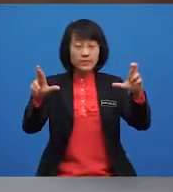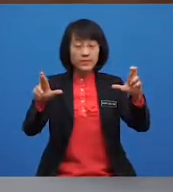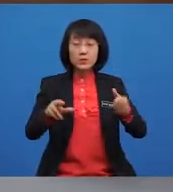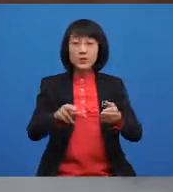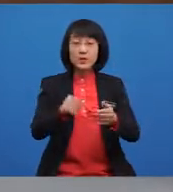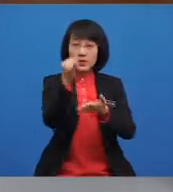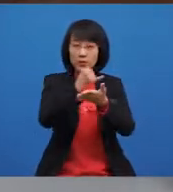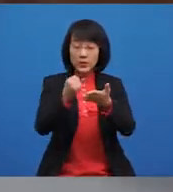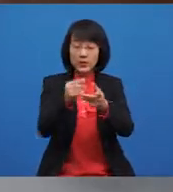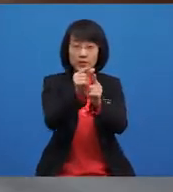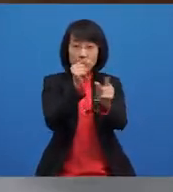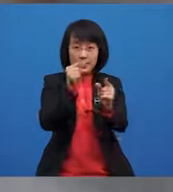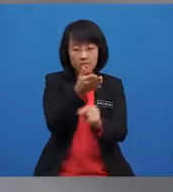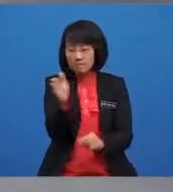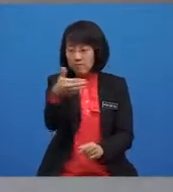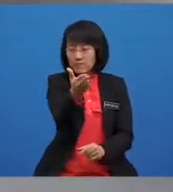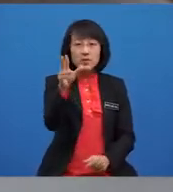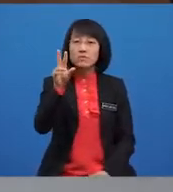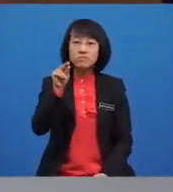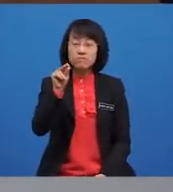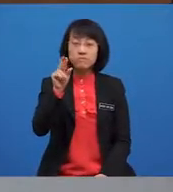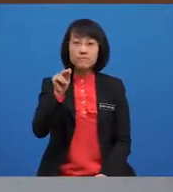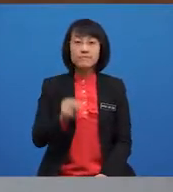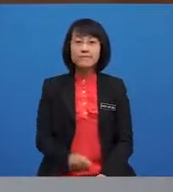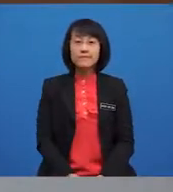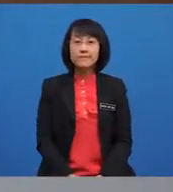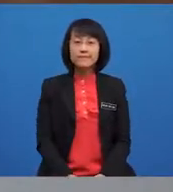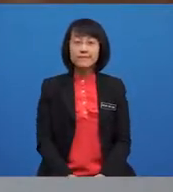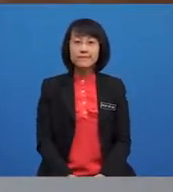yang kamu lukis itu tidak sengit.